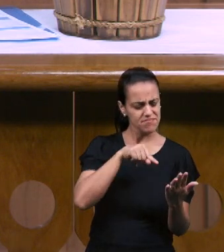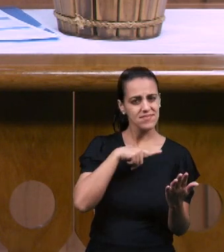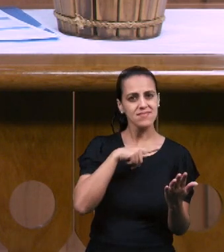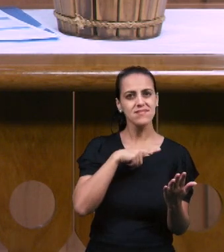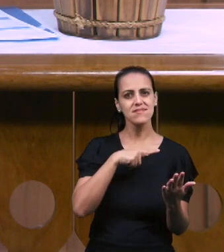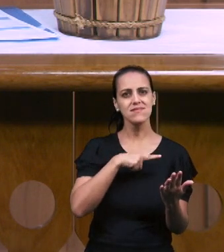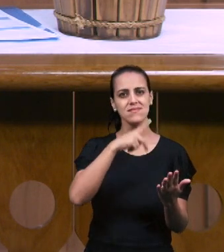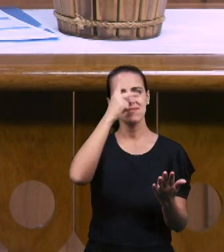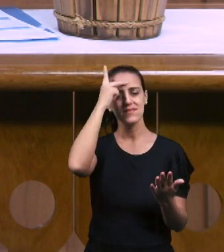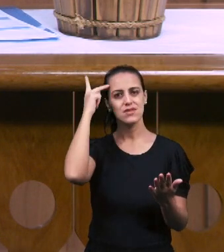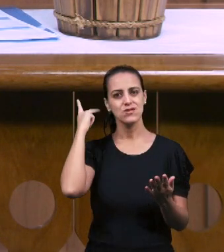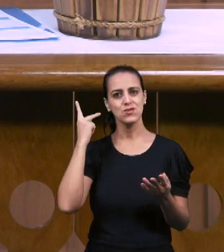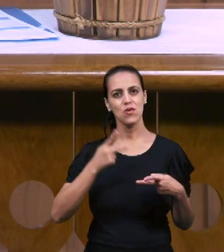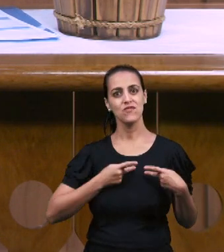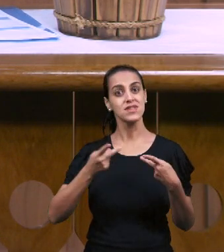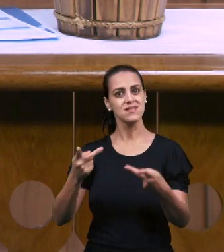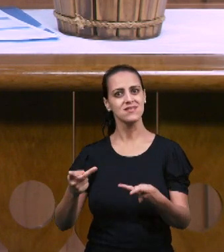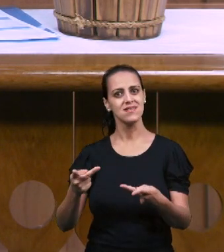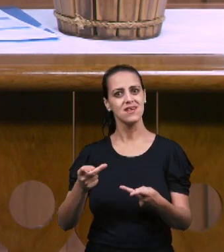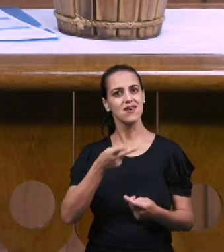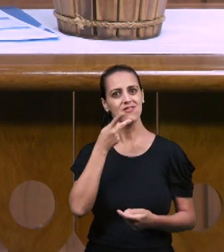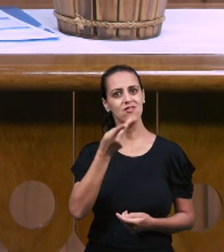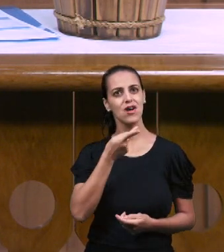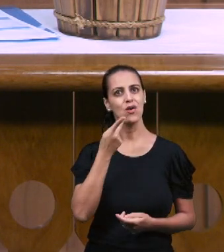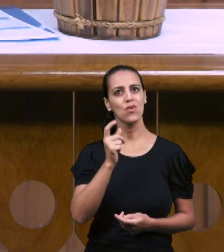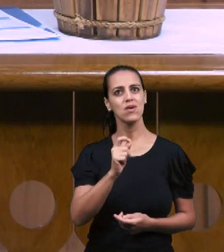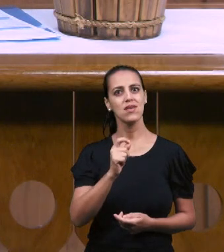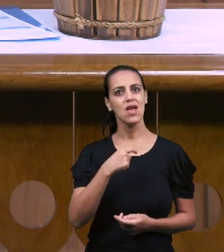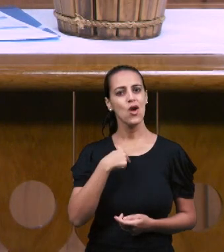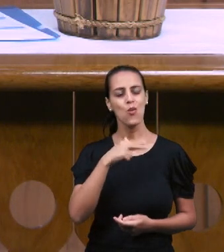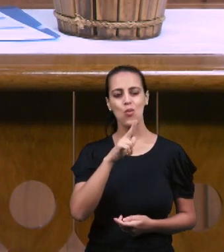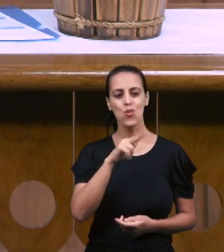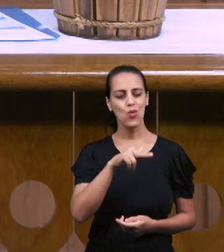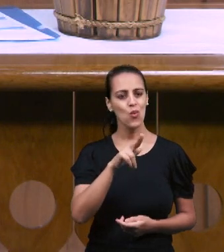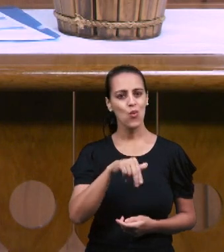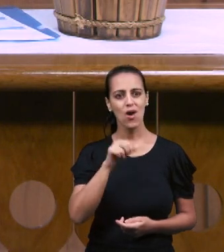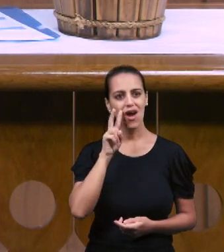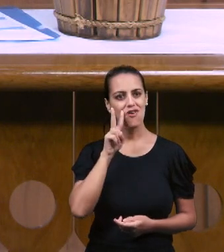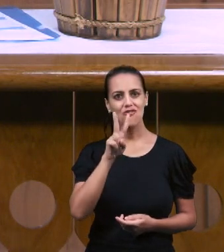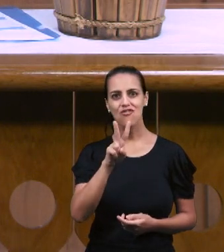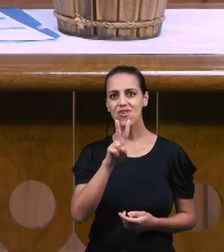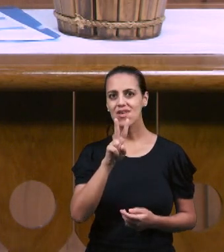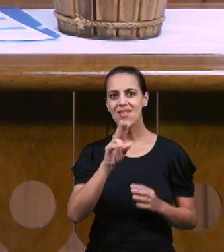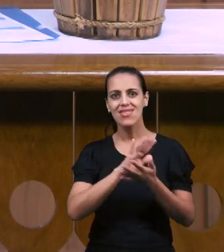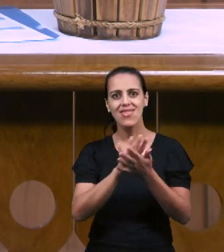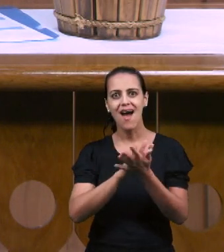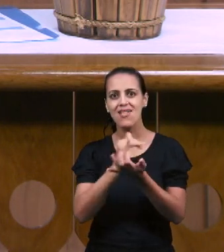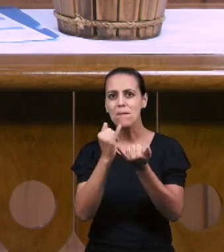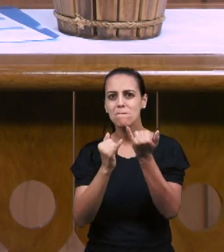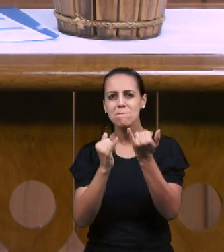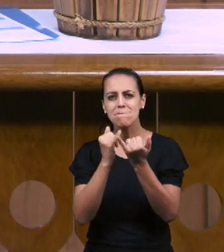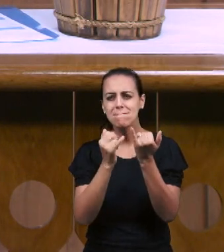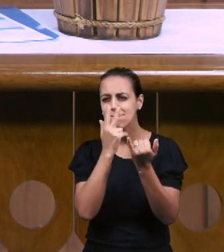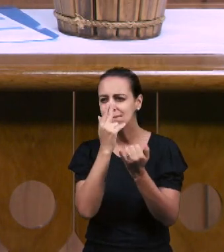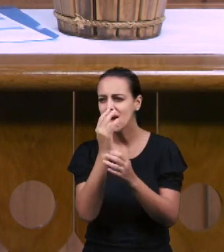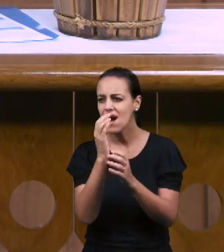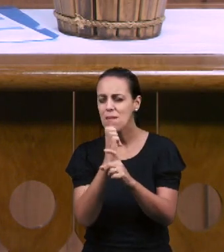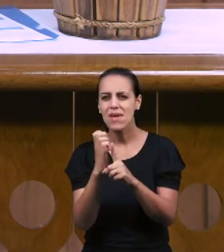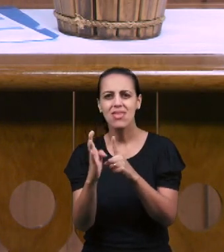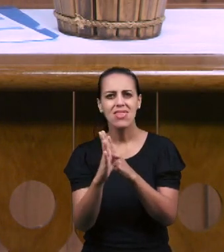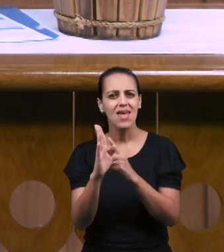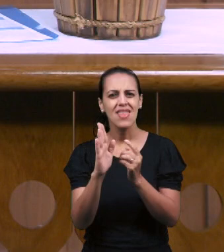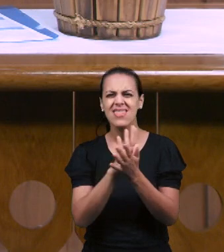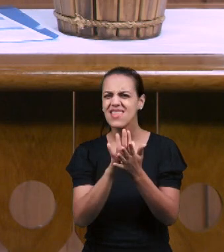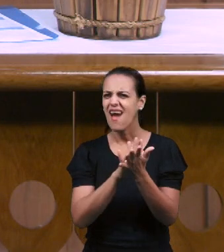le frère, il fait ici une contribution, disons, j'ai jamais vu quelque chose qui ressemble à l'EBD. Ce